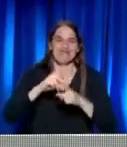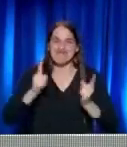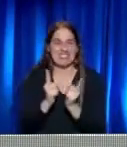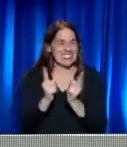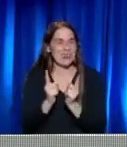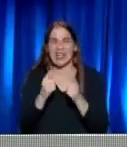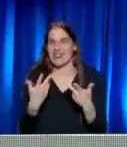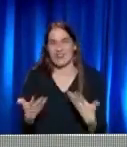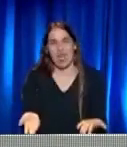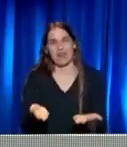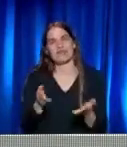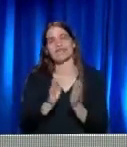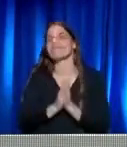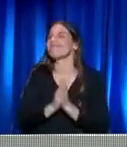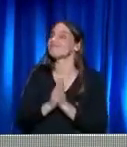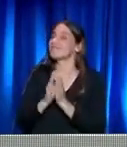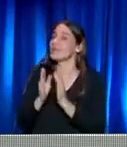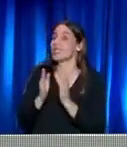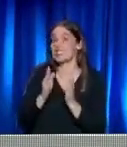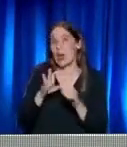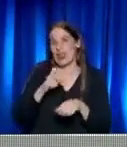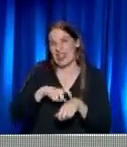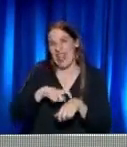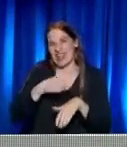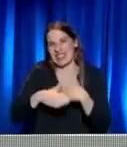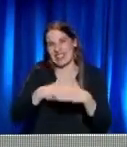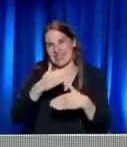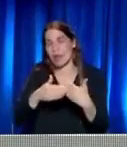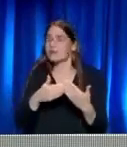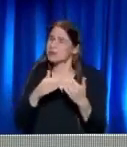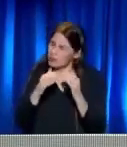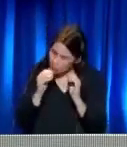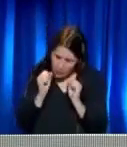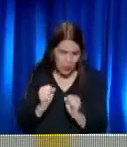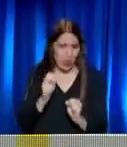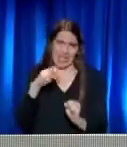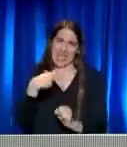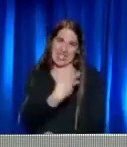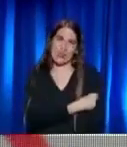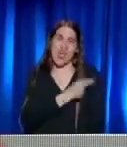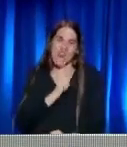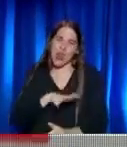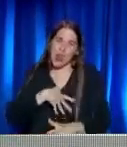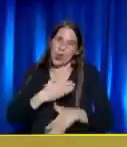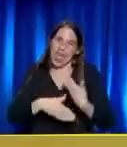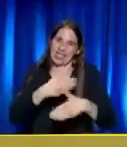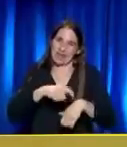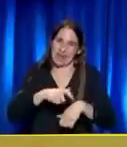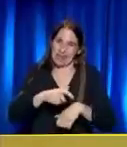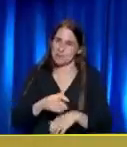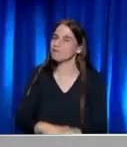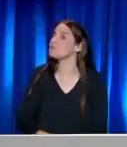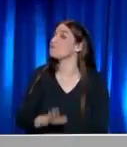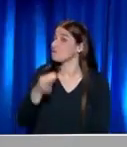אפשר, אבל לא לדלג עליהם. כן. אז אנחנו נחכה. לכן זה ייקח זמן. נחכה בסבלנות. יהיה, אני בטוחה שיהיה חיסון, זה רק ייקח זמן. יהיה חיסון. עוד שאלה.